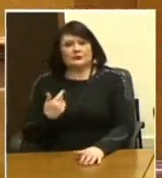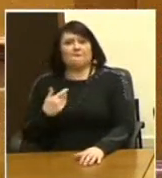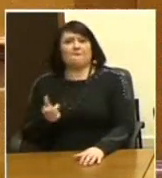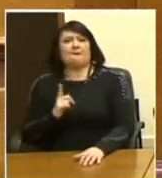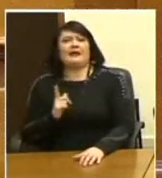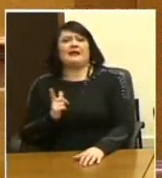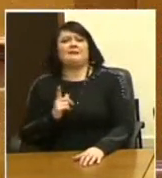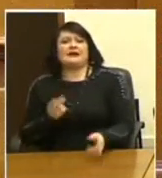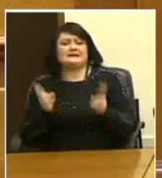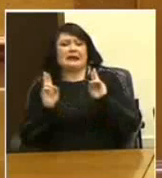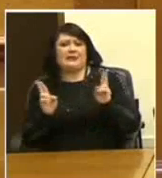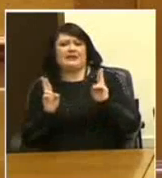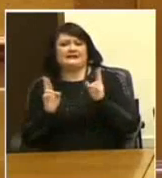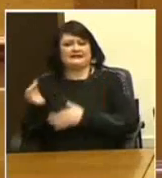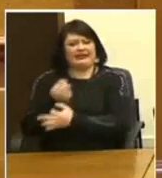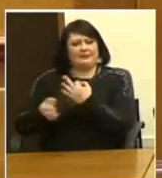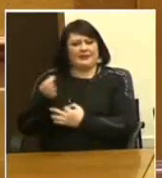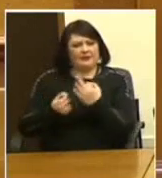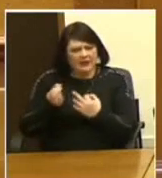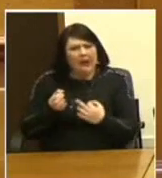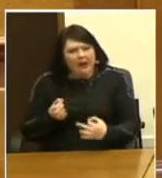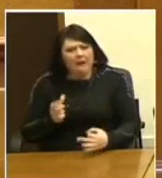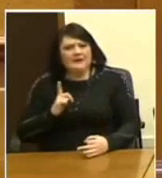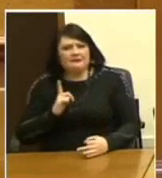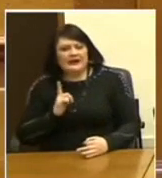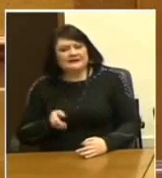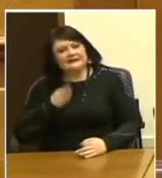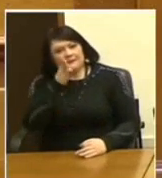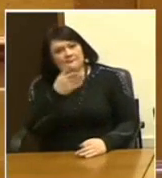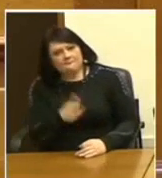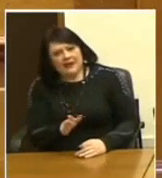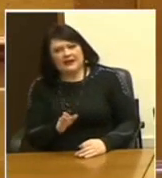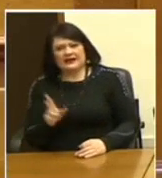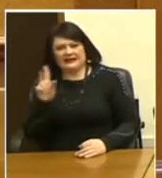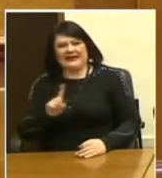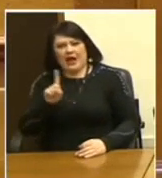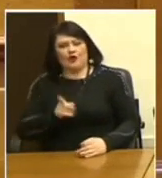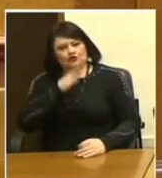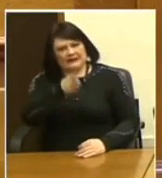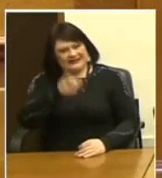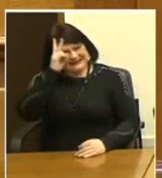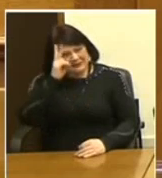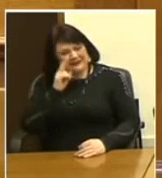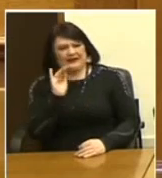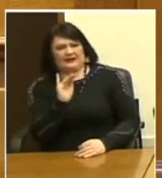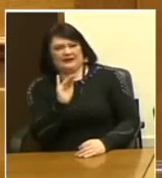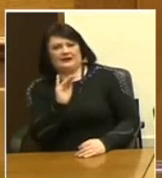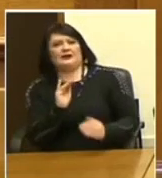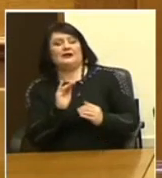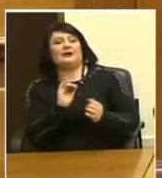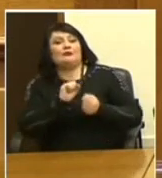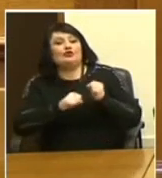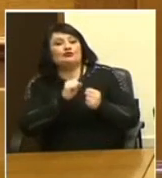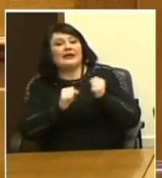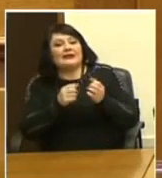όλες σας τις ελπίδες, κύριε Μητσοτάκη, πηγαίνοντας στη Γερμανία και προσπαθώντας να πείσετε και